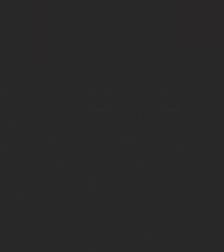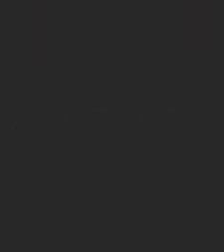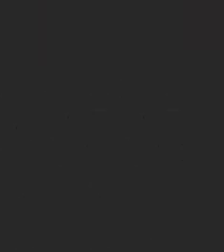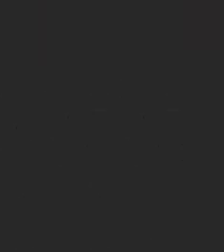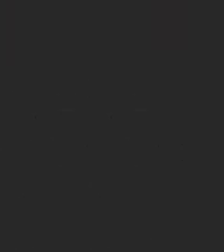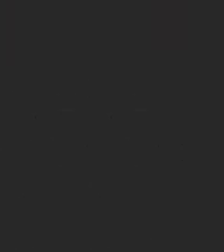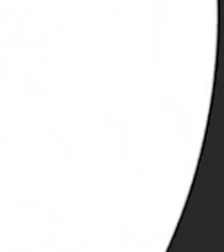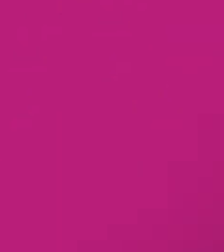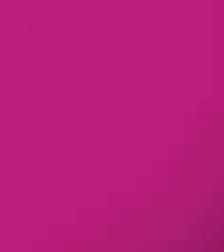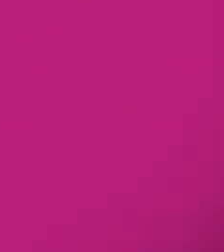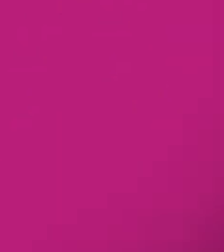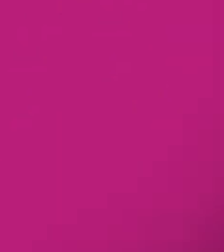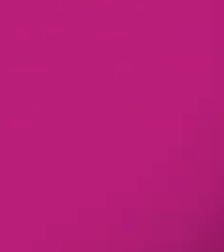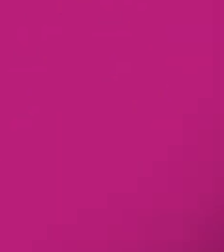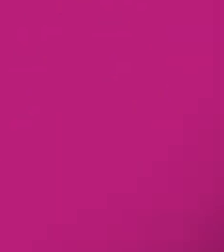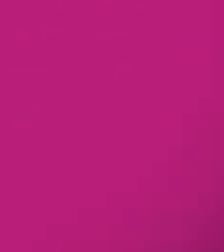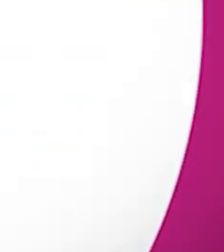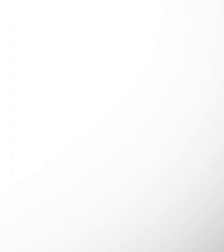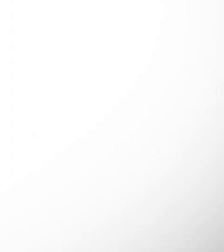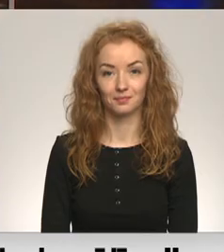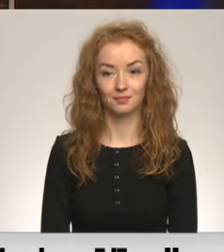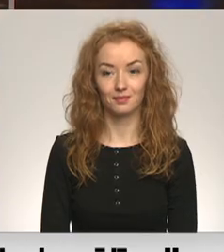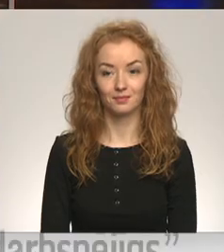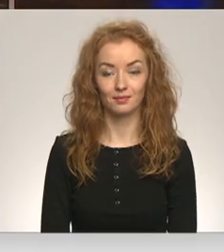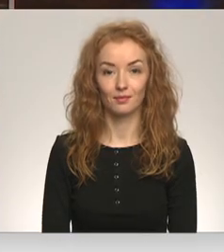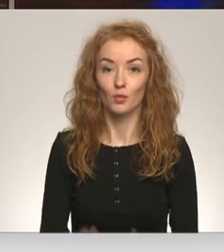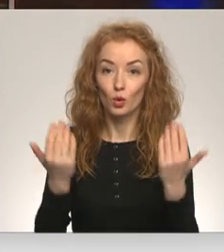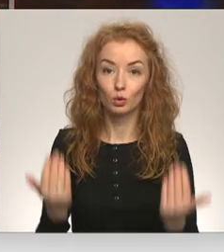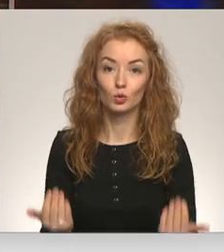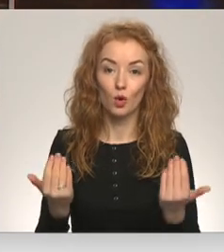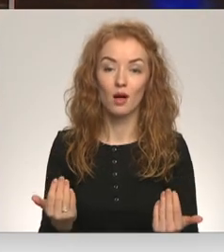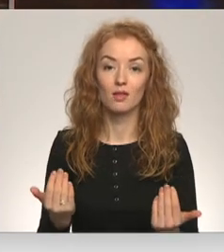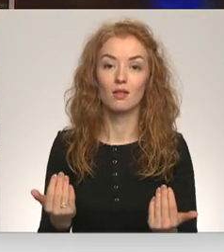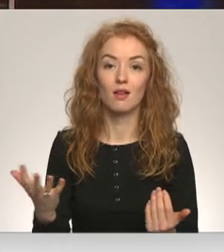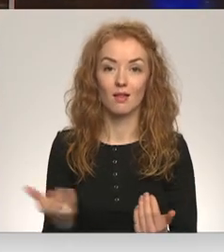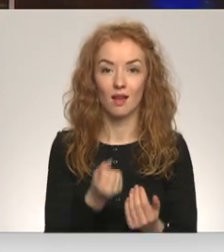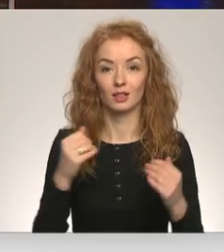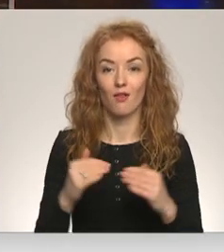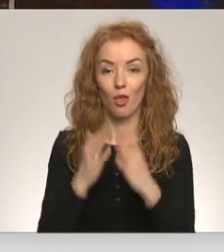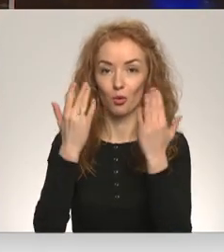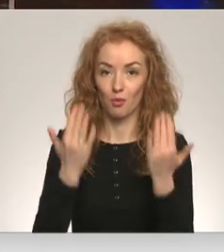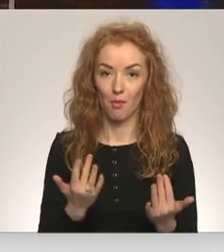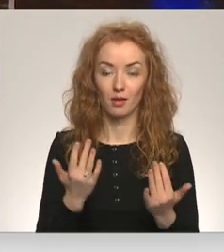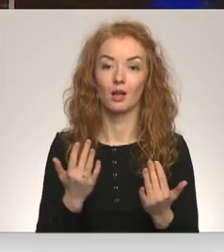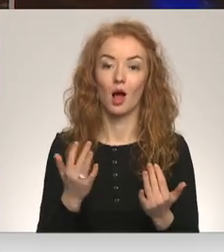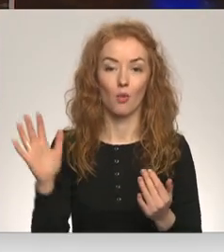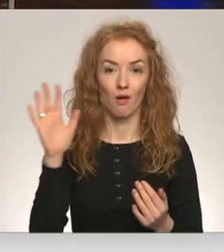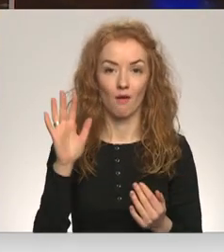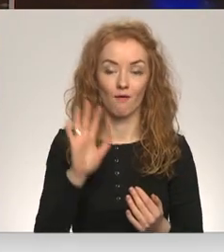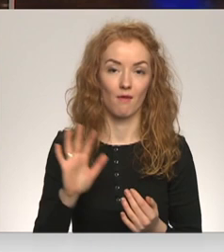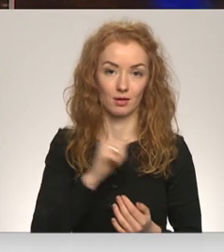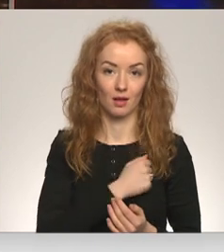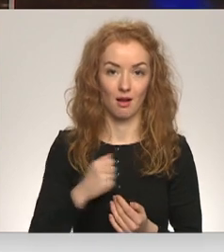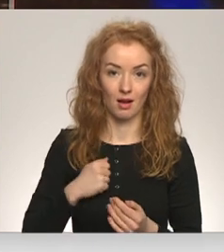Re, viss ēters ir te! Šodien ar svinīgu pasākumu klātesot Nacionālo bruņoto spēku